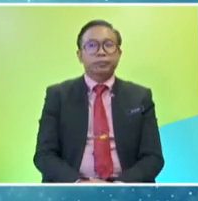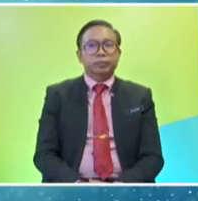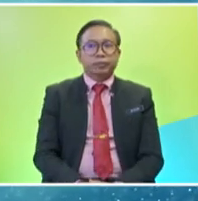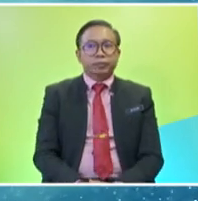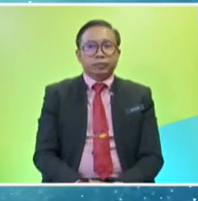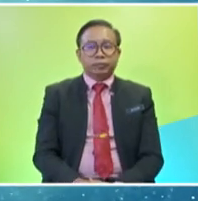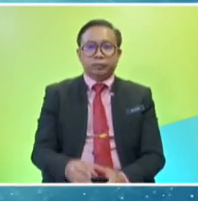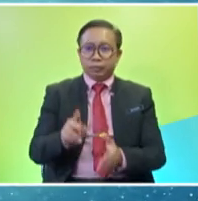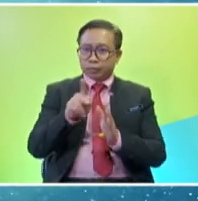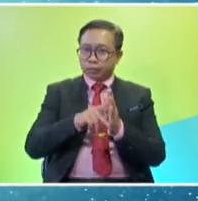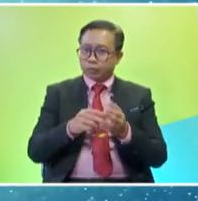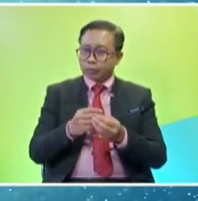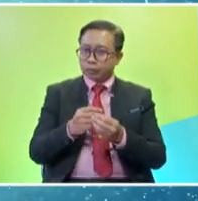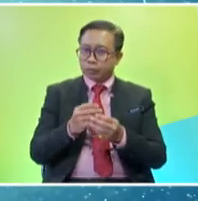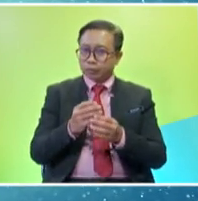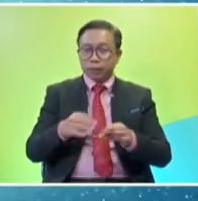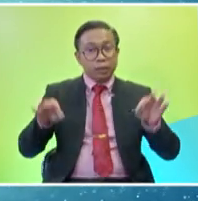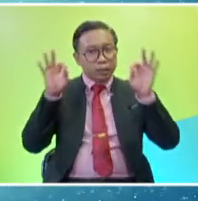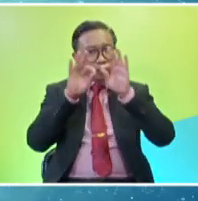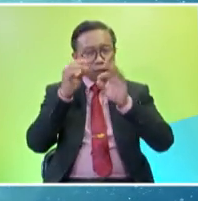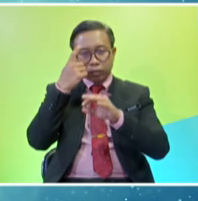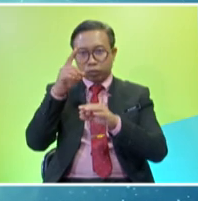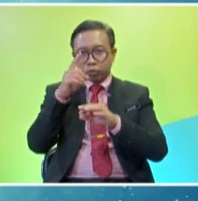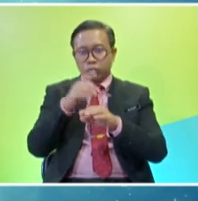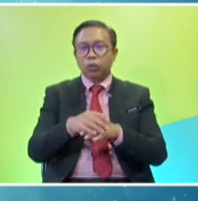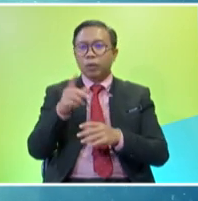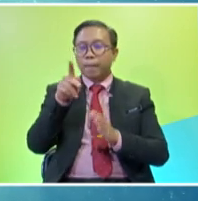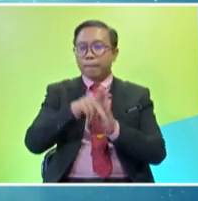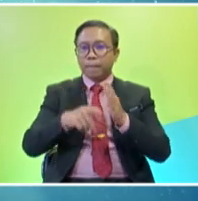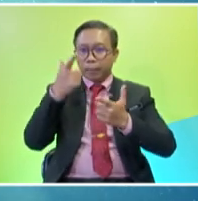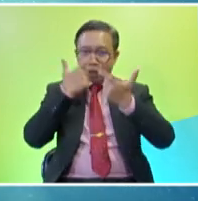kepentingan hidupkan dia adalah penting untuk industri